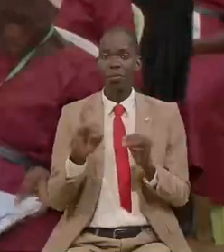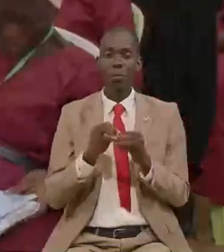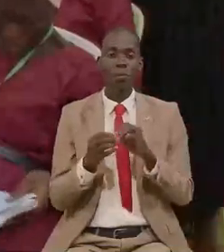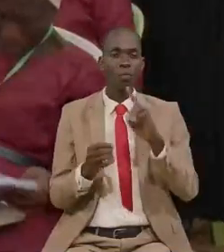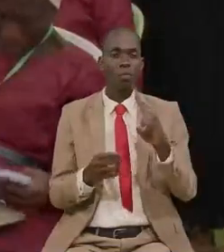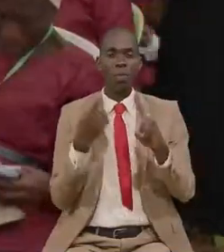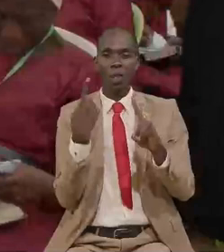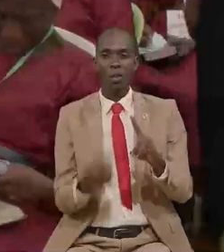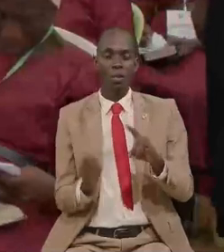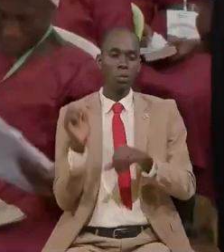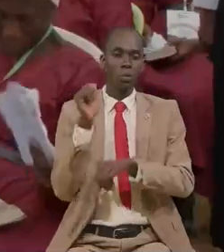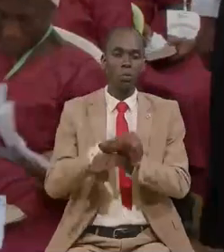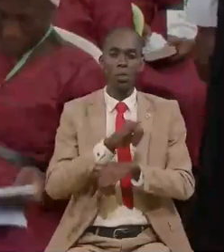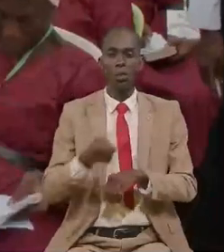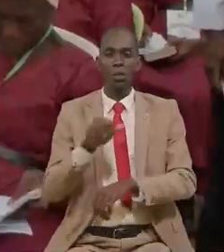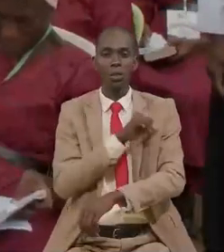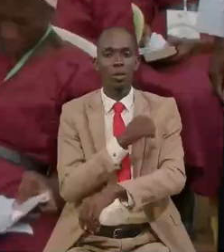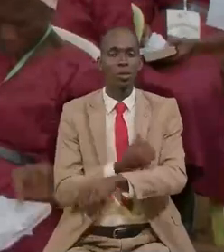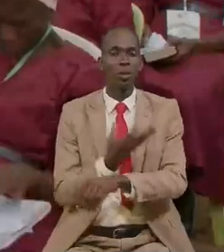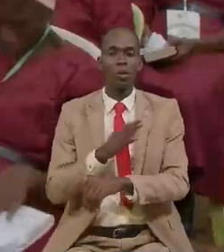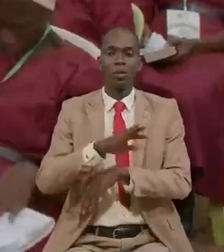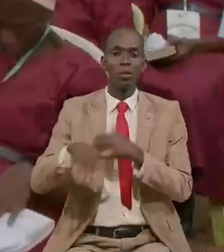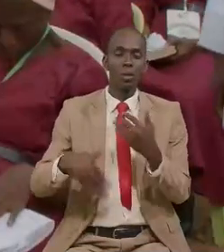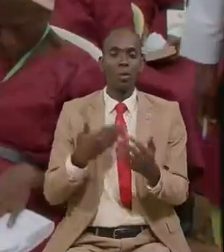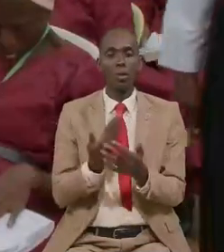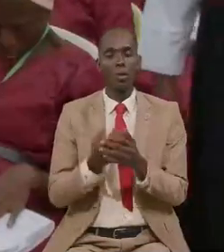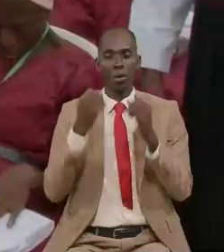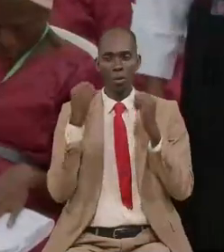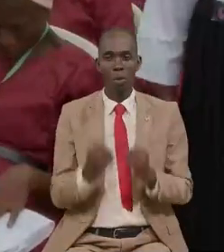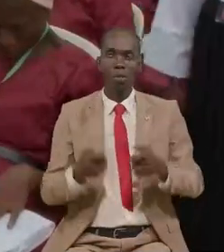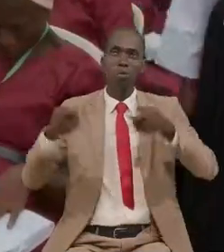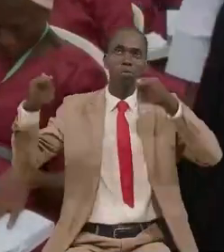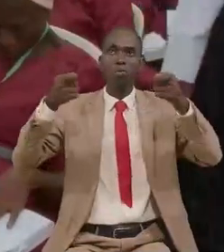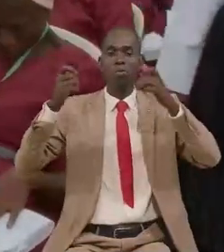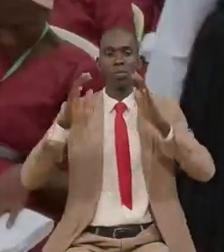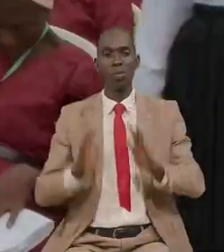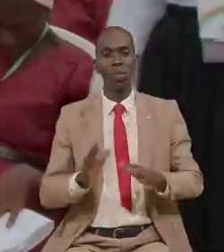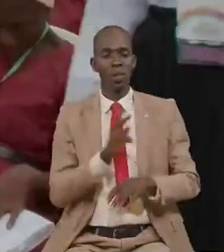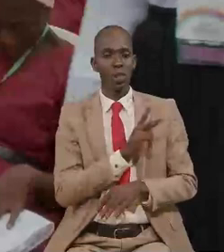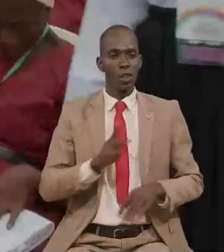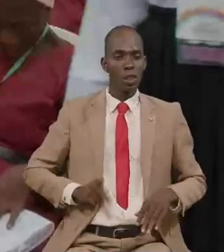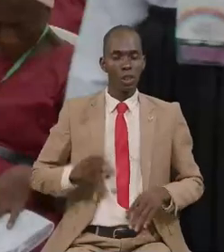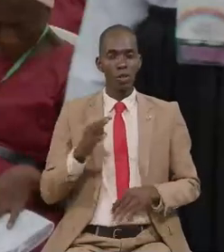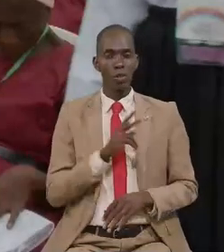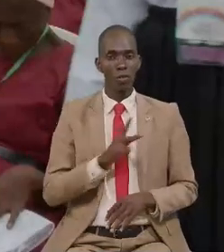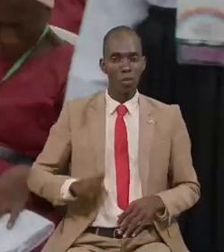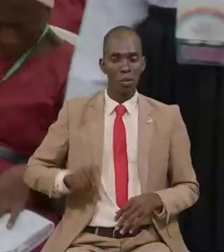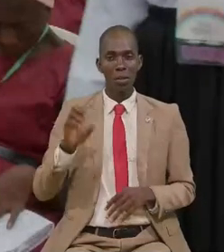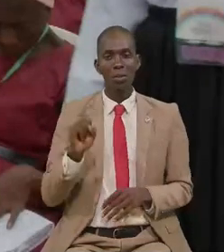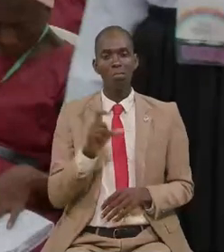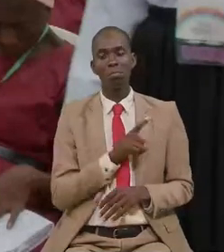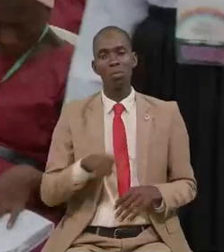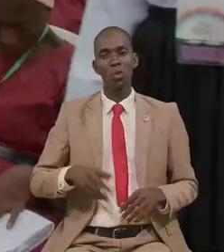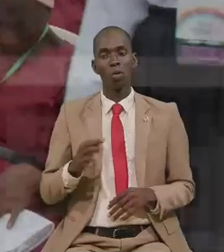l'autorité dominante du souverain tout-puissant, roi des rois, seigneur des seigneurs, et le seigneur de toute autorité.